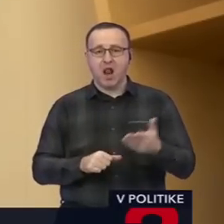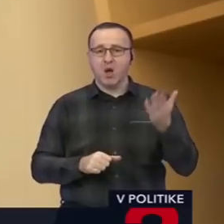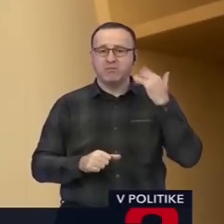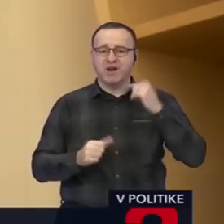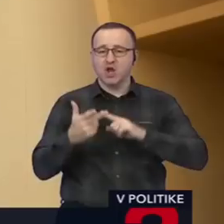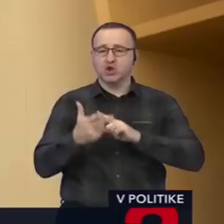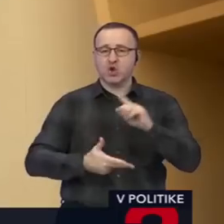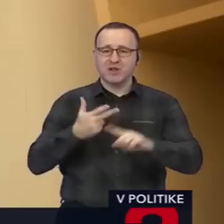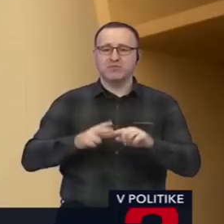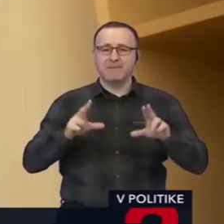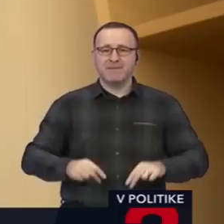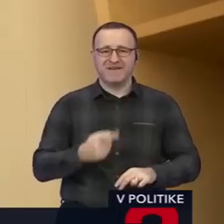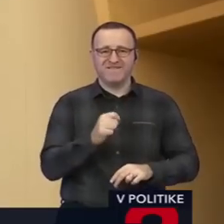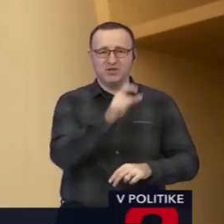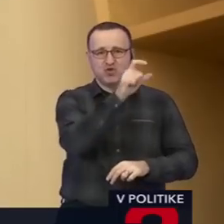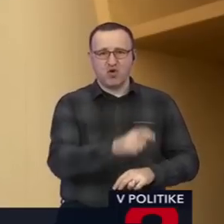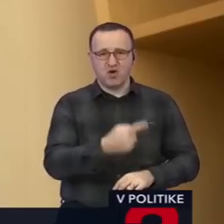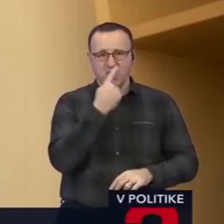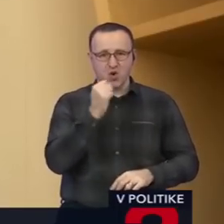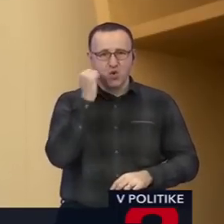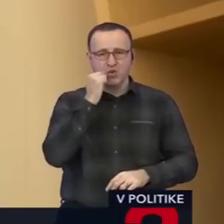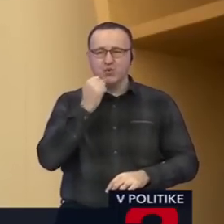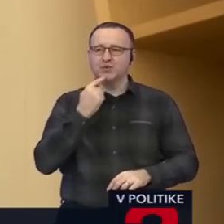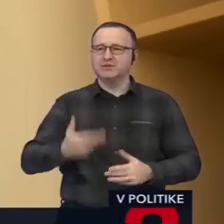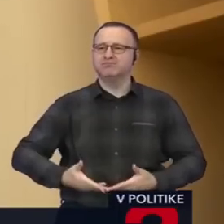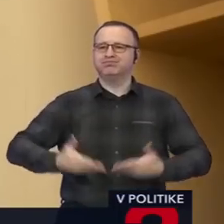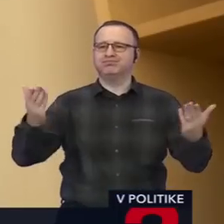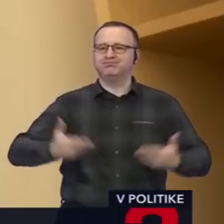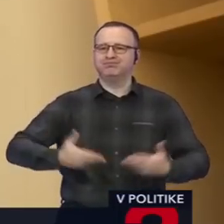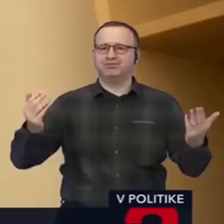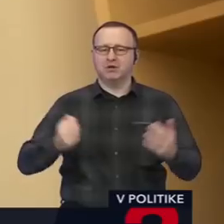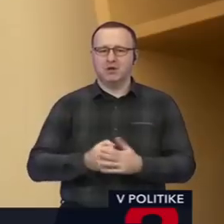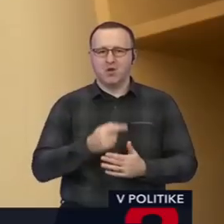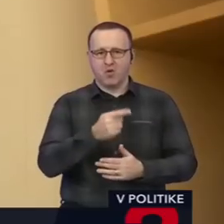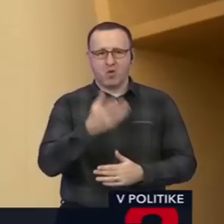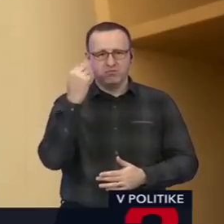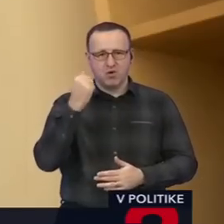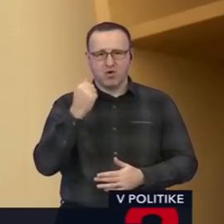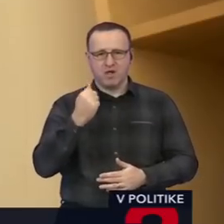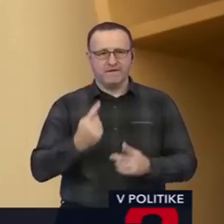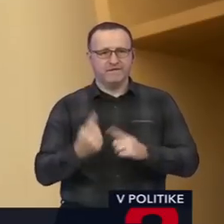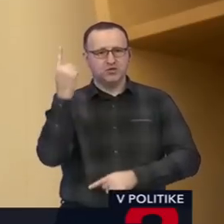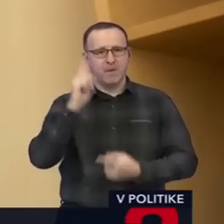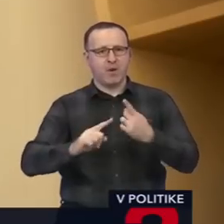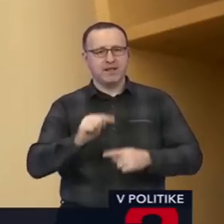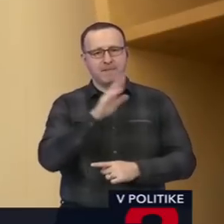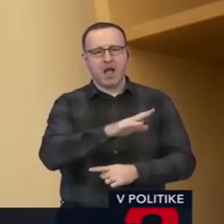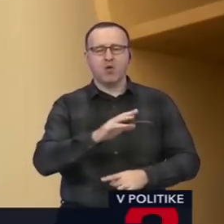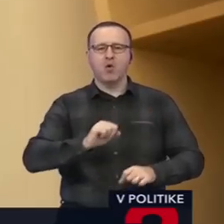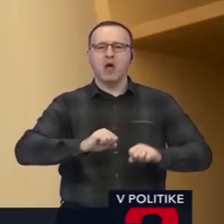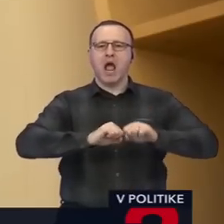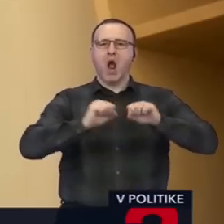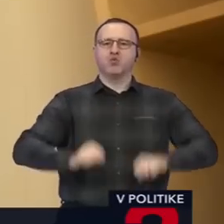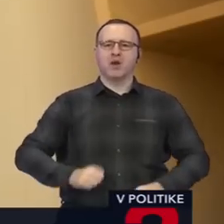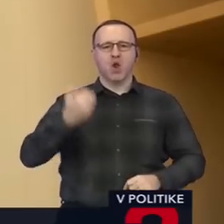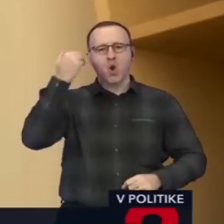trojnásobný premiér Robert Fico, lebo ľudia, ktorí boli trojnásobní premiéri a sú vo vysokej politike, majú samozrejme oveľa väčšiu autoritu u ľudí. Čiže